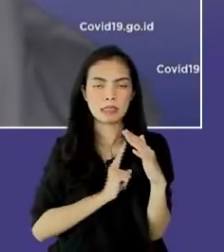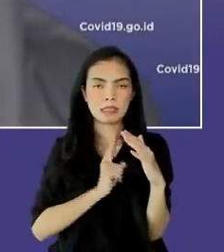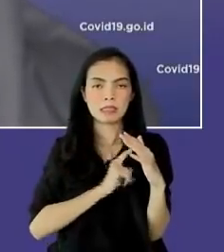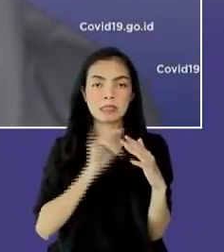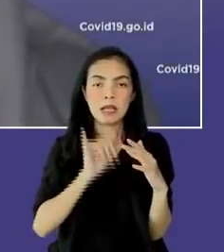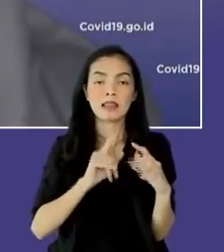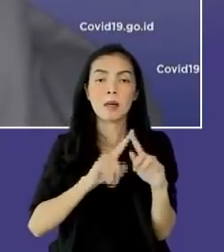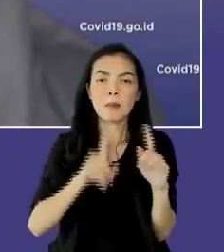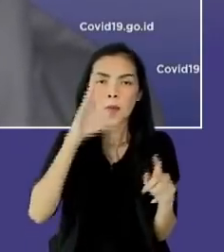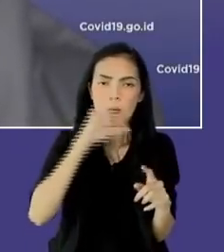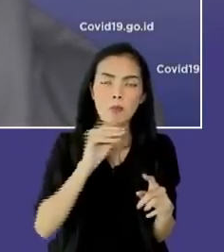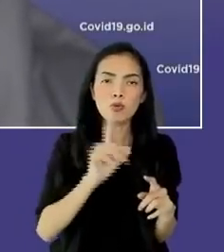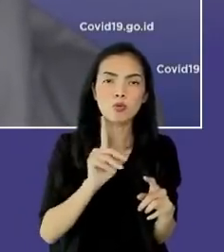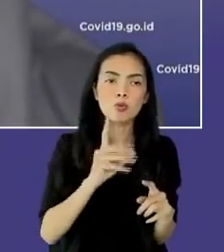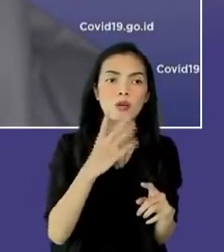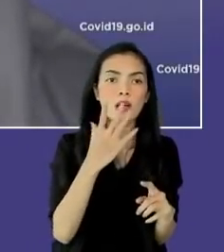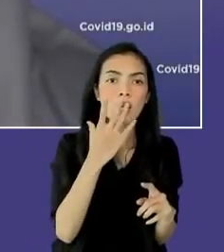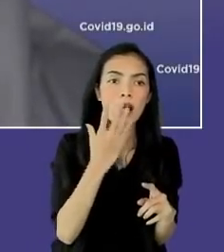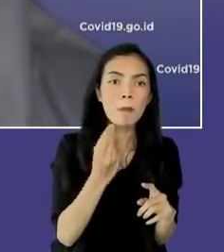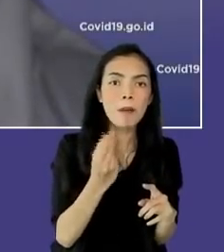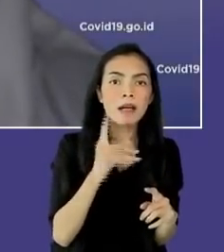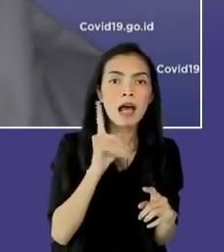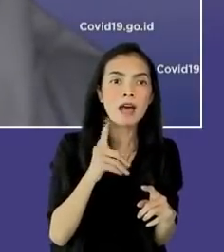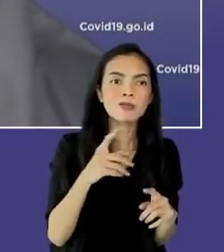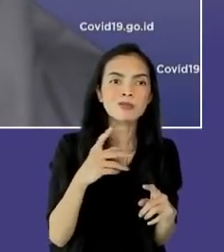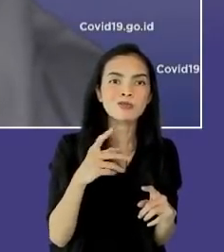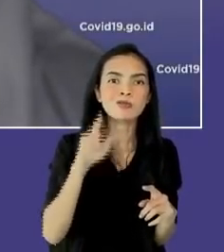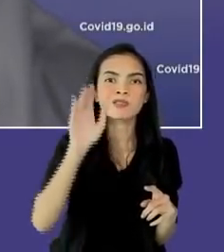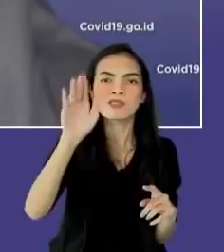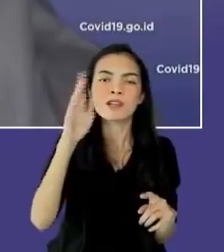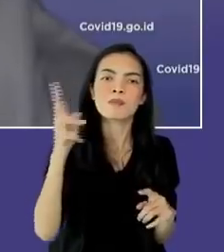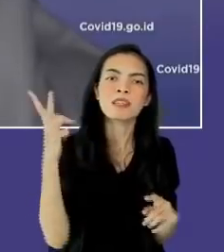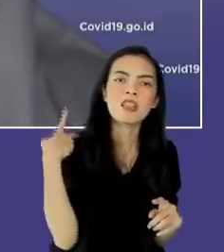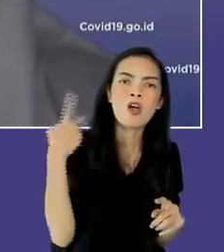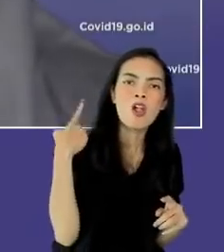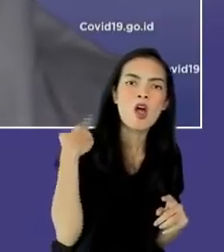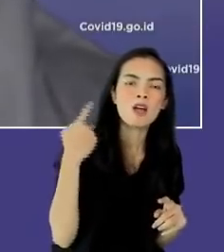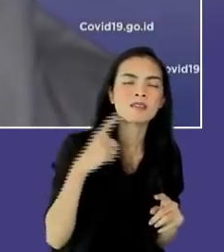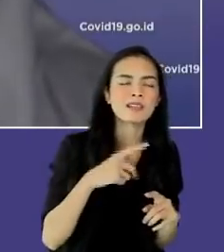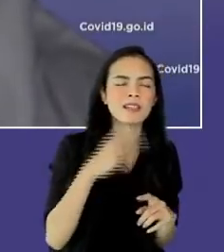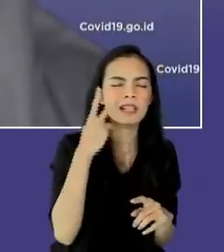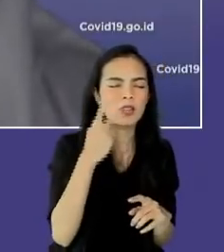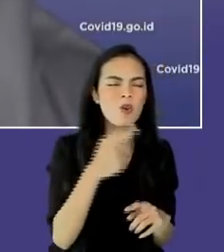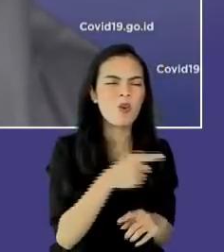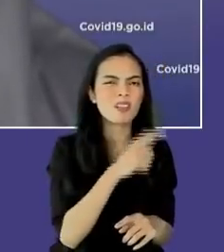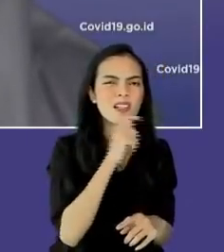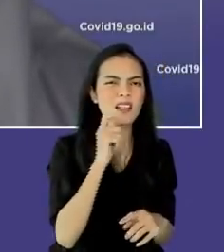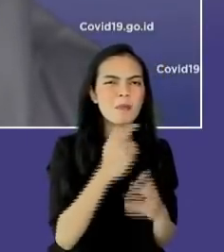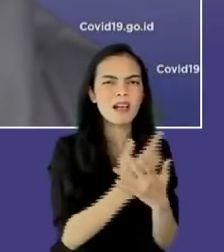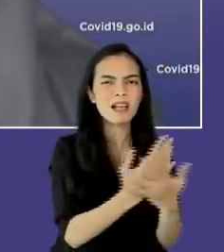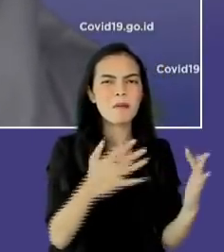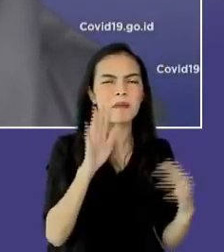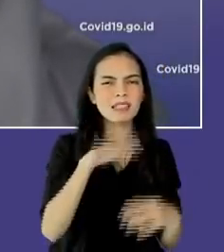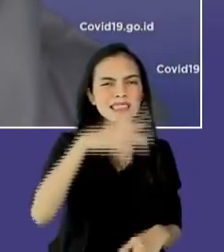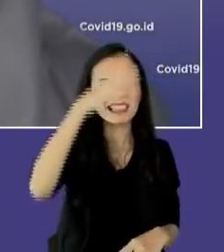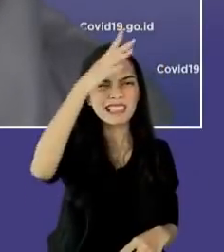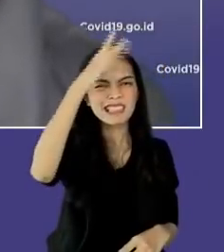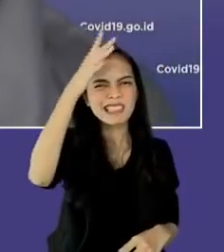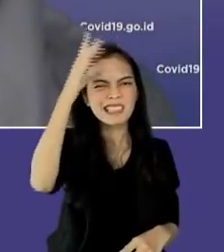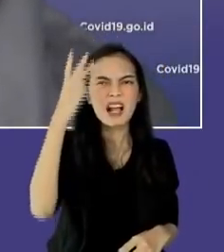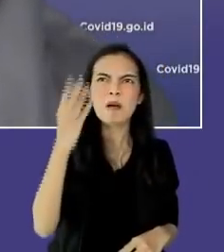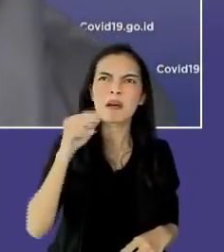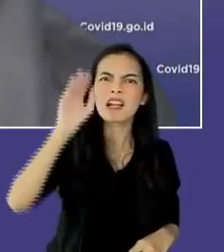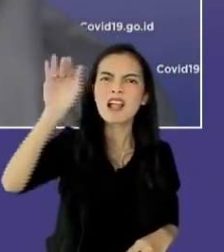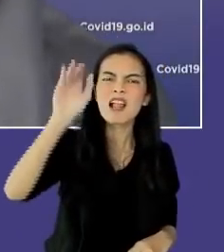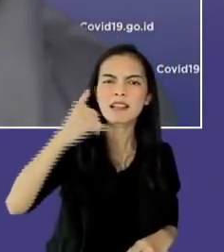harus mengerti kapan harus minta pertolongan, dan ini ternyata kita bisa lihat masyarakat masih belum terlalu mengerti mengenai masalah ini ya, Dokter Dewi ya.